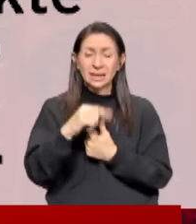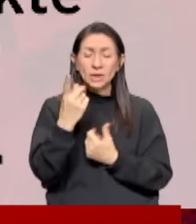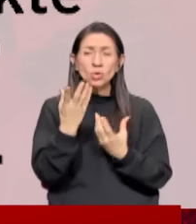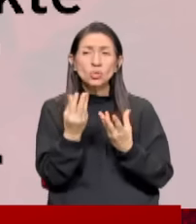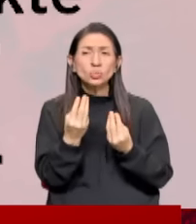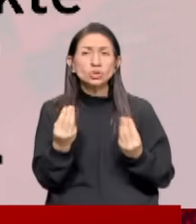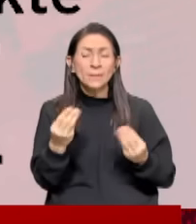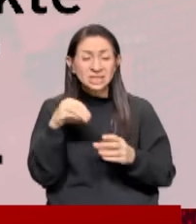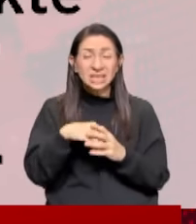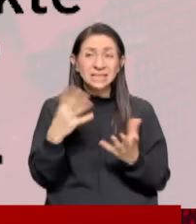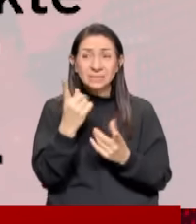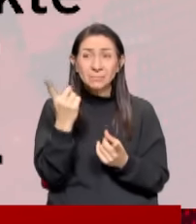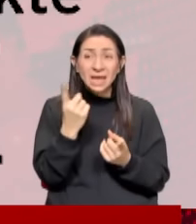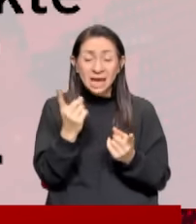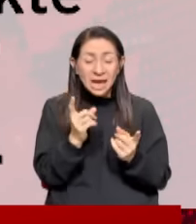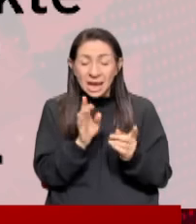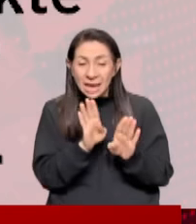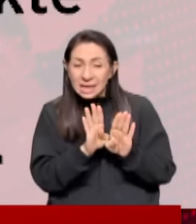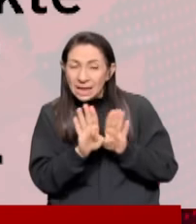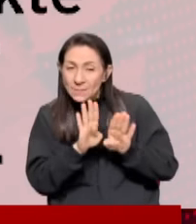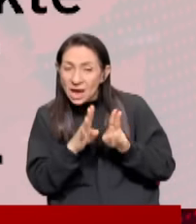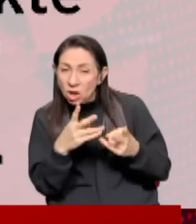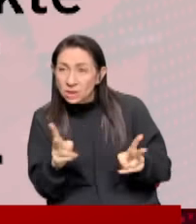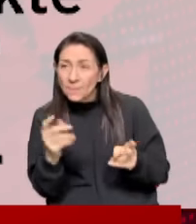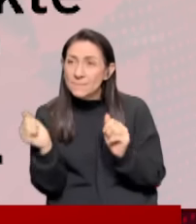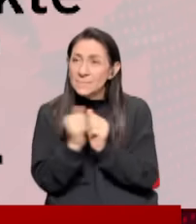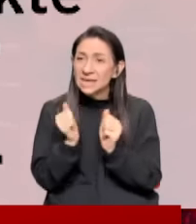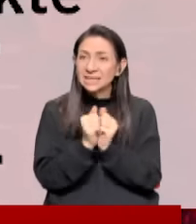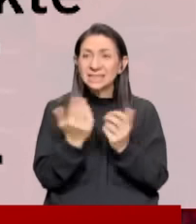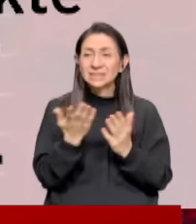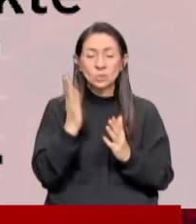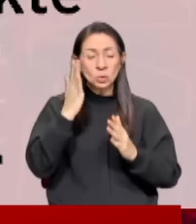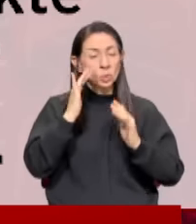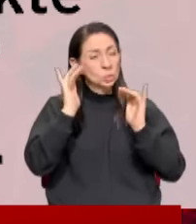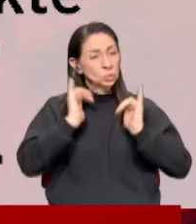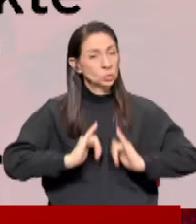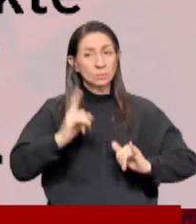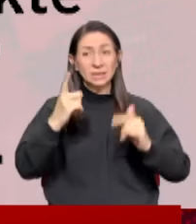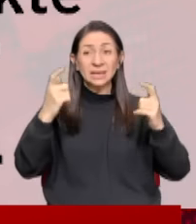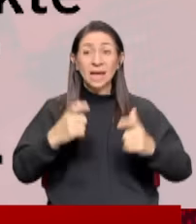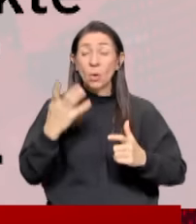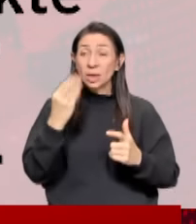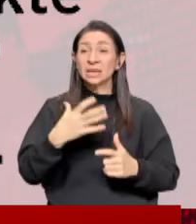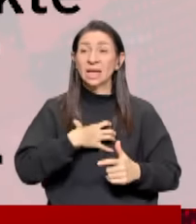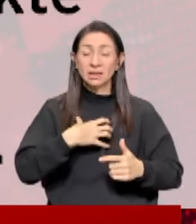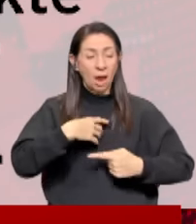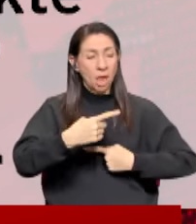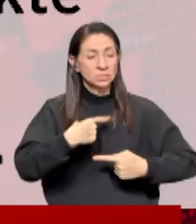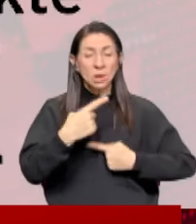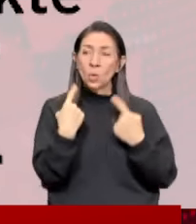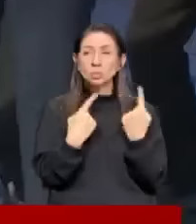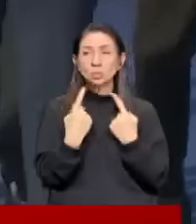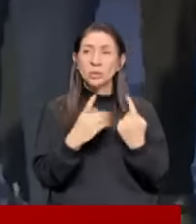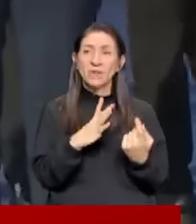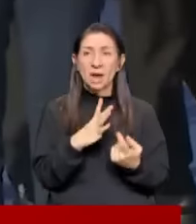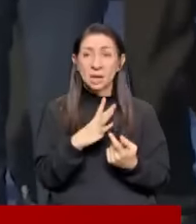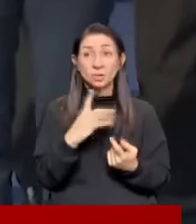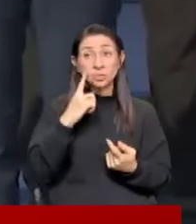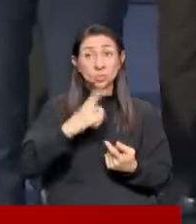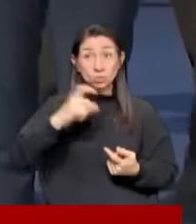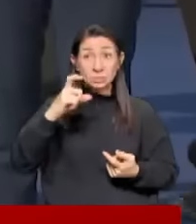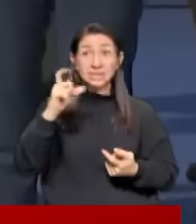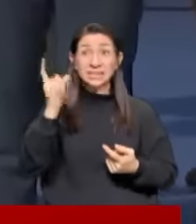bir yumuşama için nasıl bir kapı aralanabilir, birlikte nasıl huzur ortamı sağlayabiliriz diye kendi aramızda konuşuyoruz. Cumhur